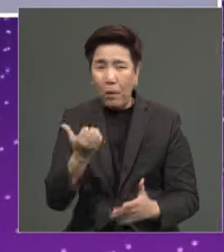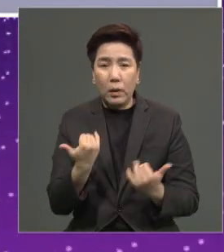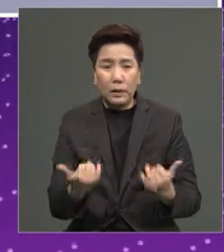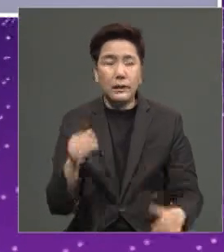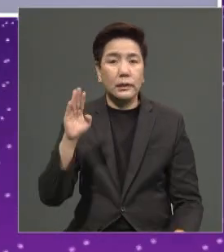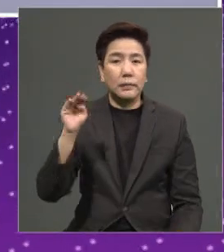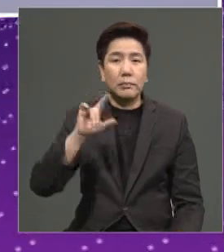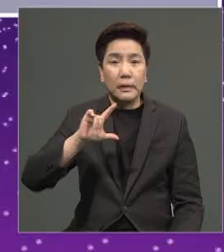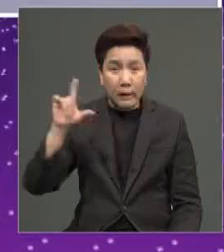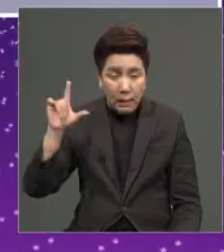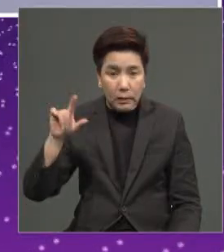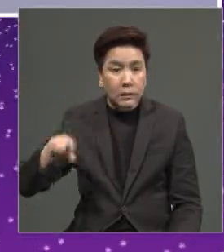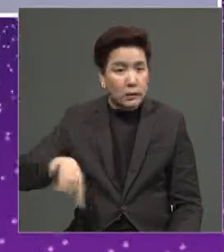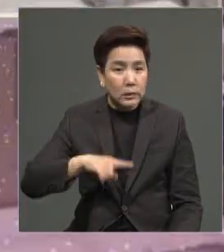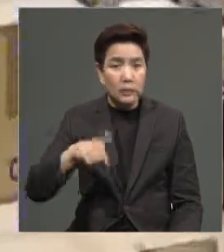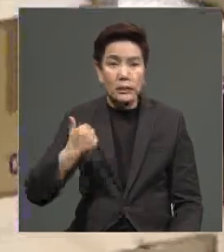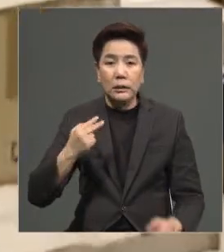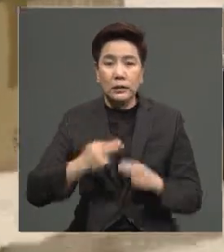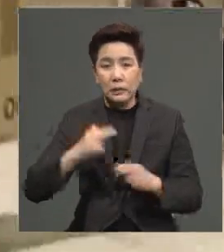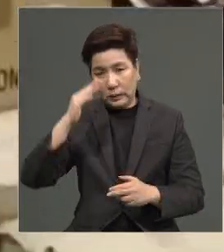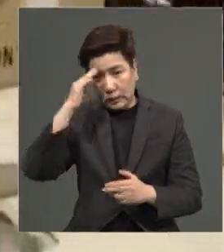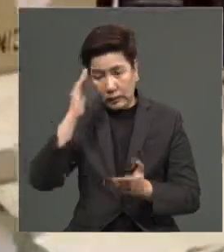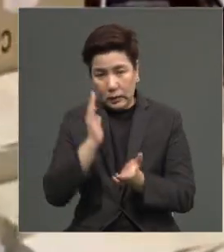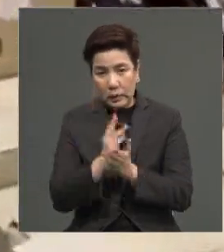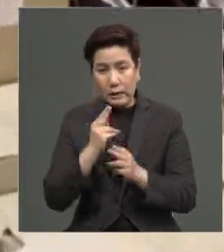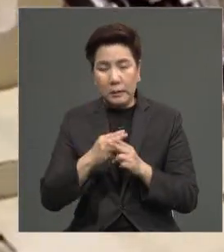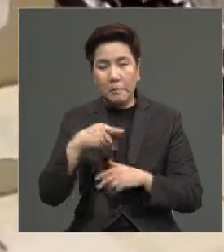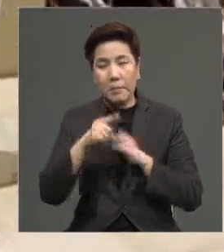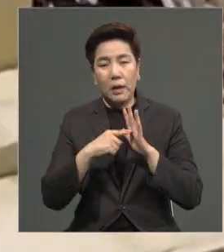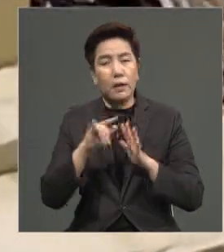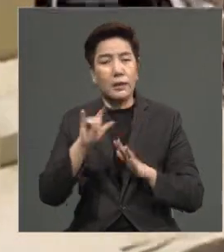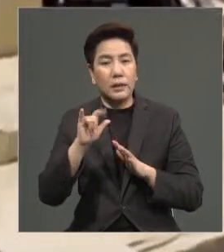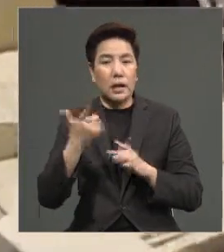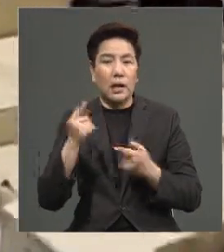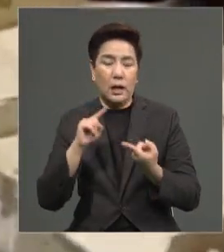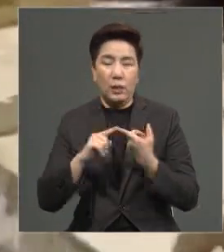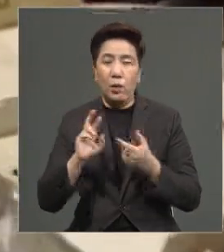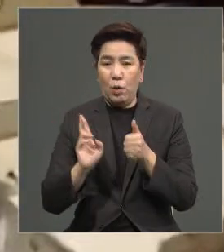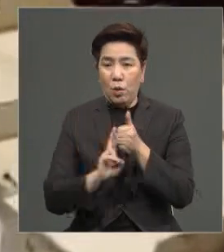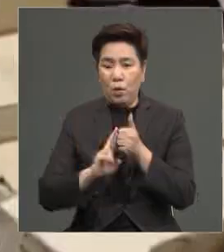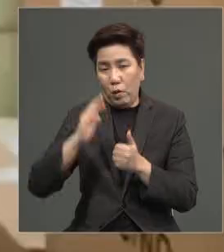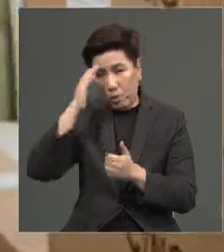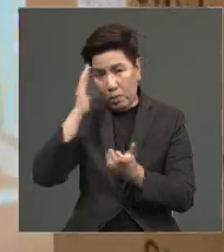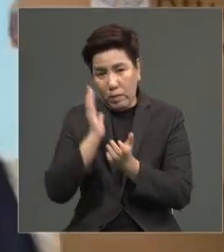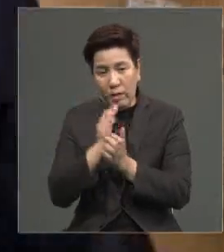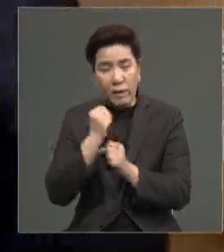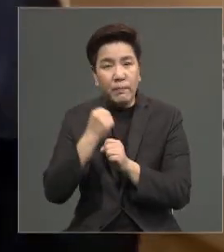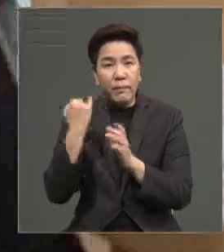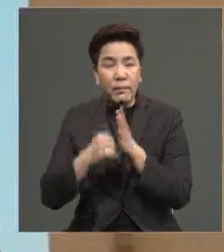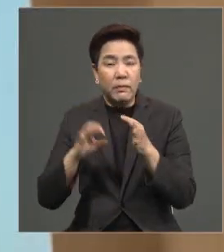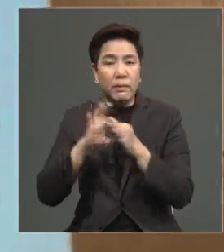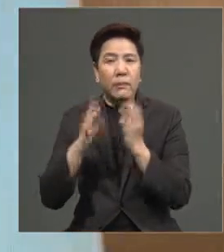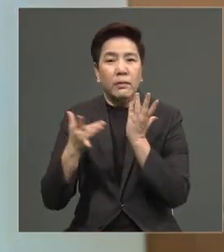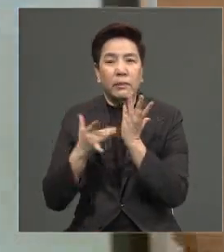40ล้านบาทเลยนะครับวันนี้ทางด้านพันตำรวจโทปัญญาวุฒิแสนทวีสุขรองผู้กำกับการ 1กองบังคับการปราบปรามการกระทำความผิดเกี่ยวกับ